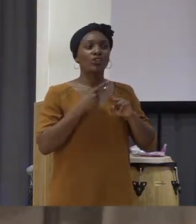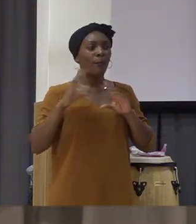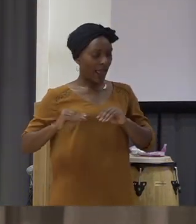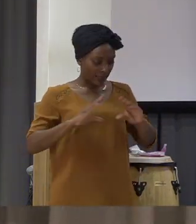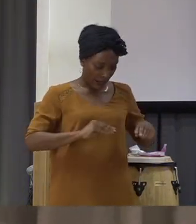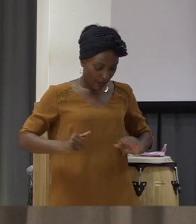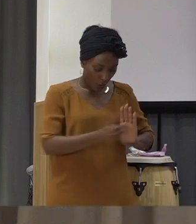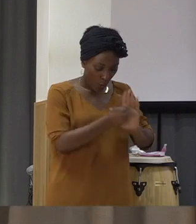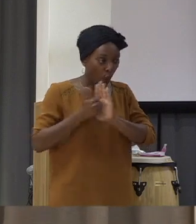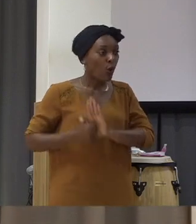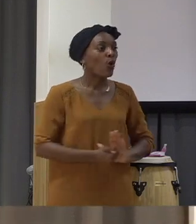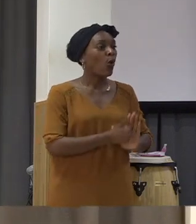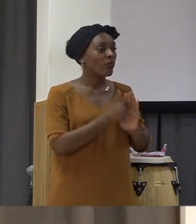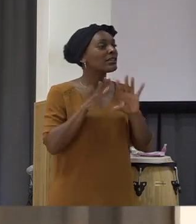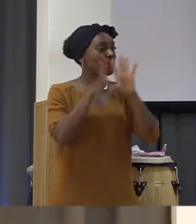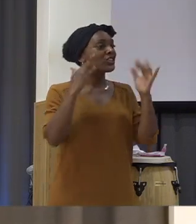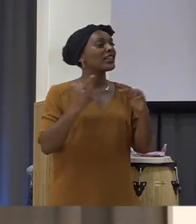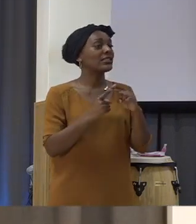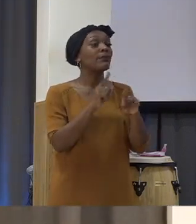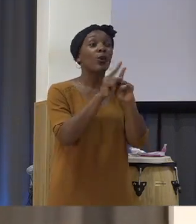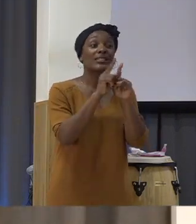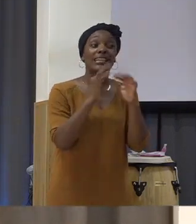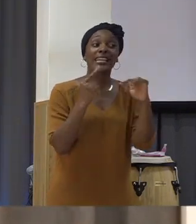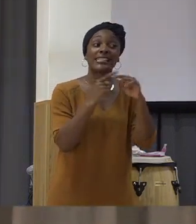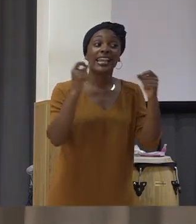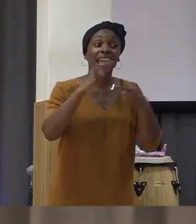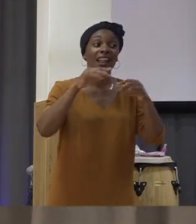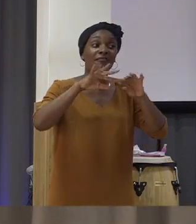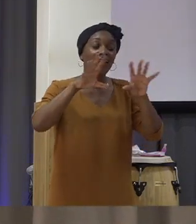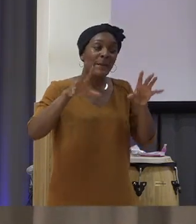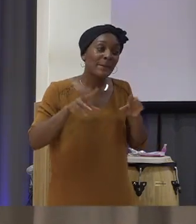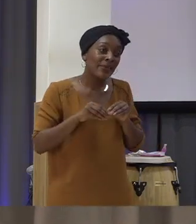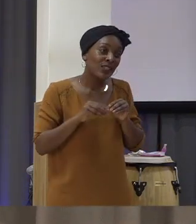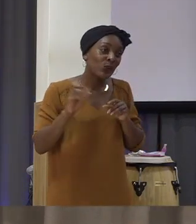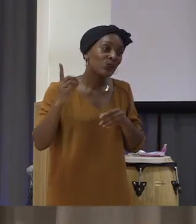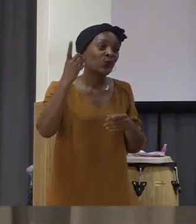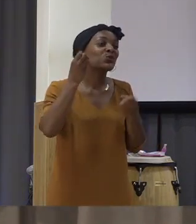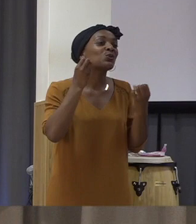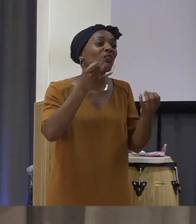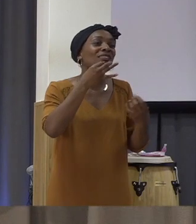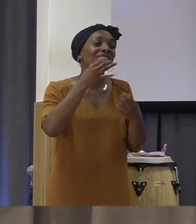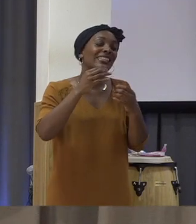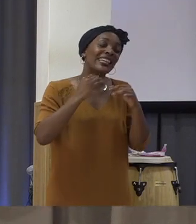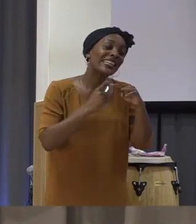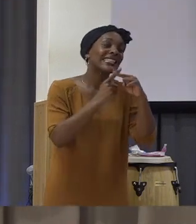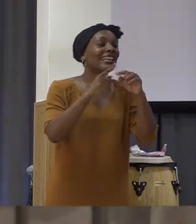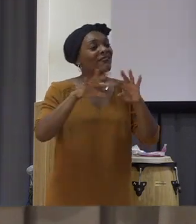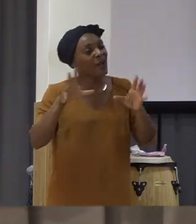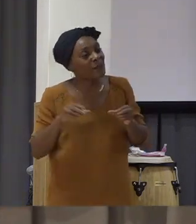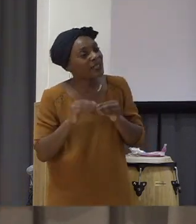parle aussi, quand on parle d'Église, de famille. La famille de Dieu. L'Église comme